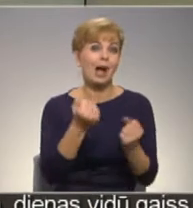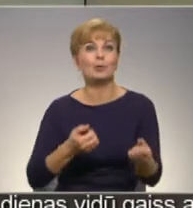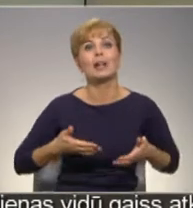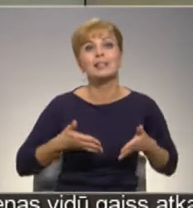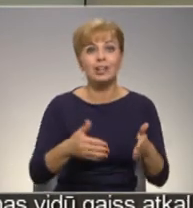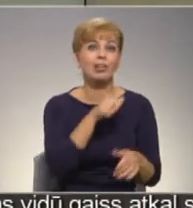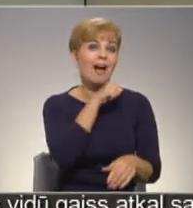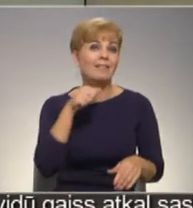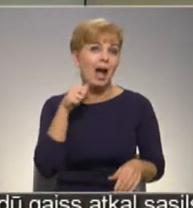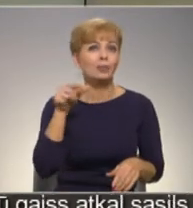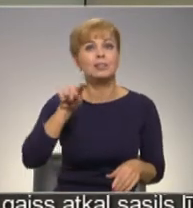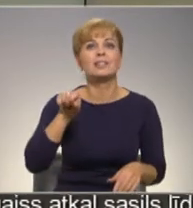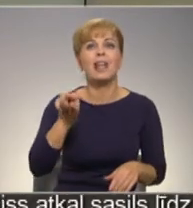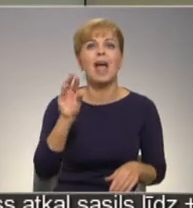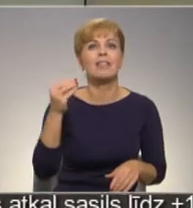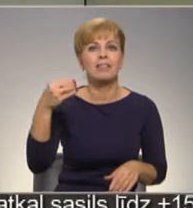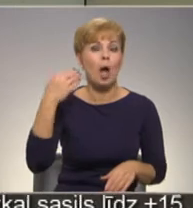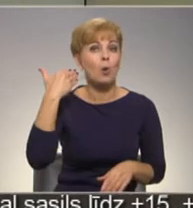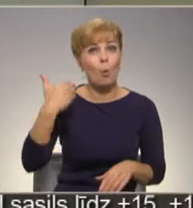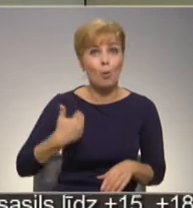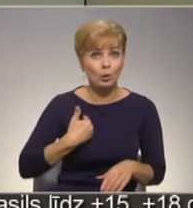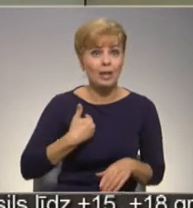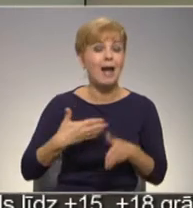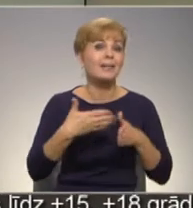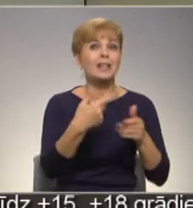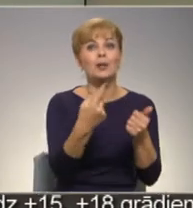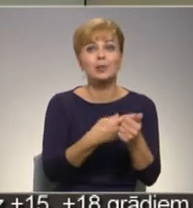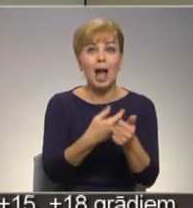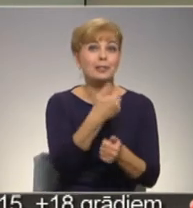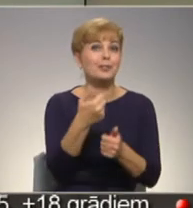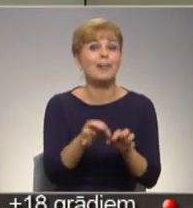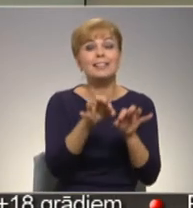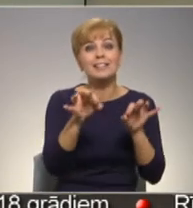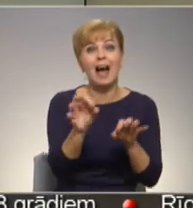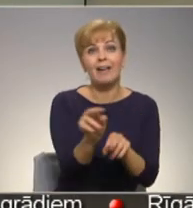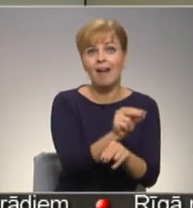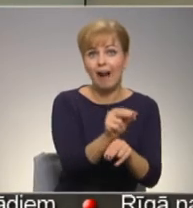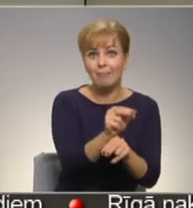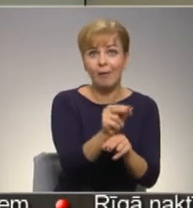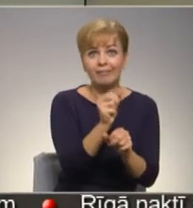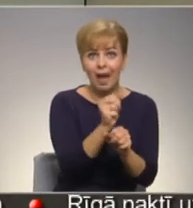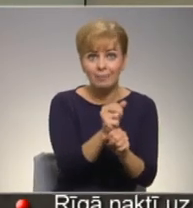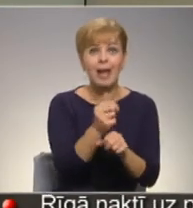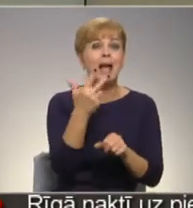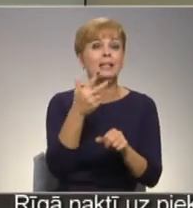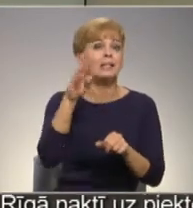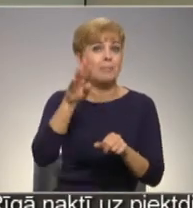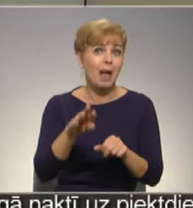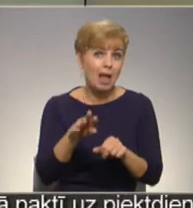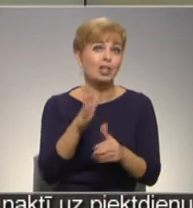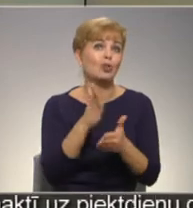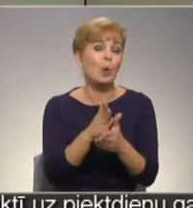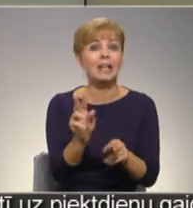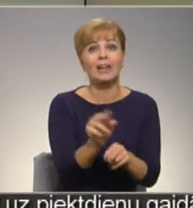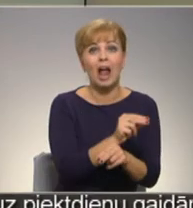Autoceļš Talsi Stenda Kuldīga ir to ceļu skaitā, kura šogad sākt remontdarbi jau 3 mēnešus, tur aktīvi notiek rekonstrukcija 14 km